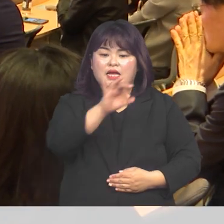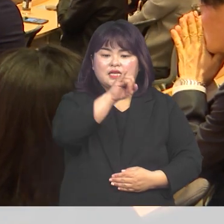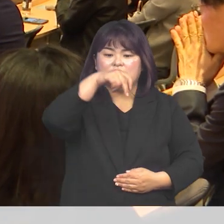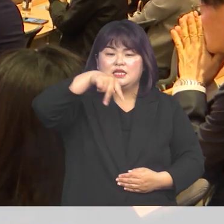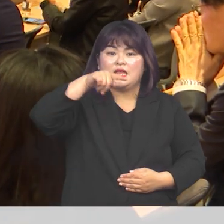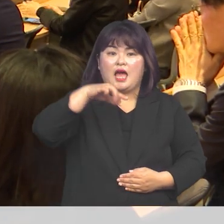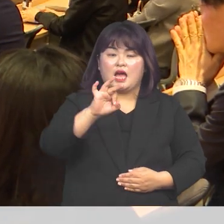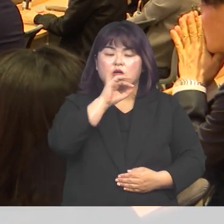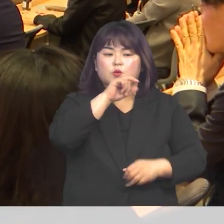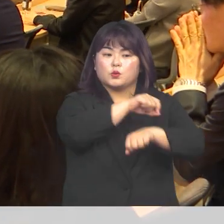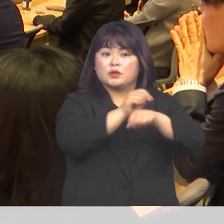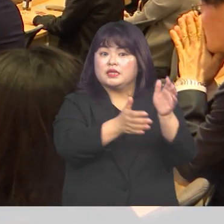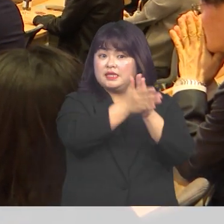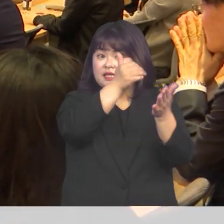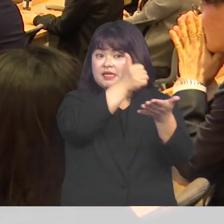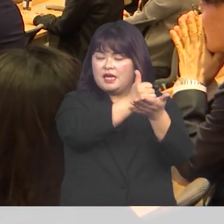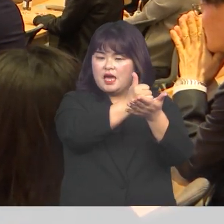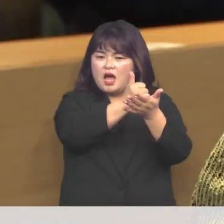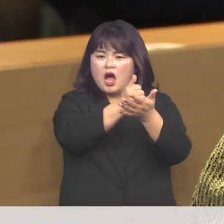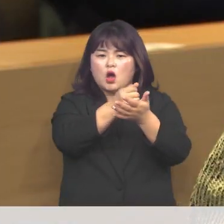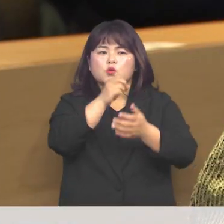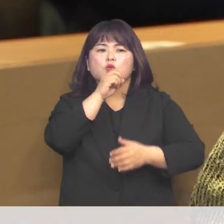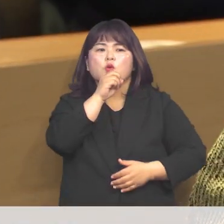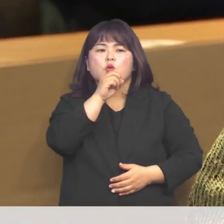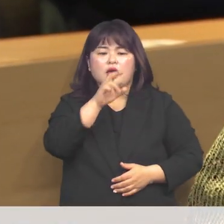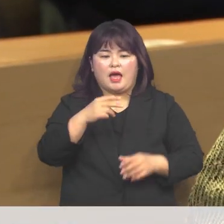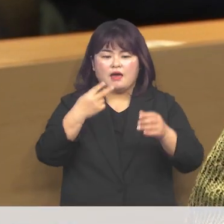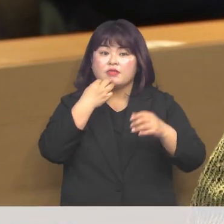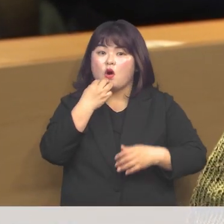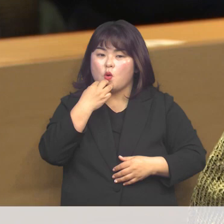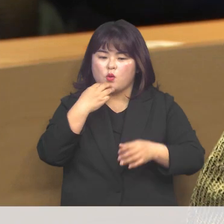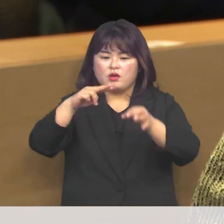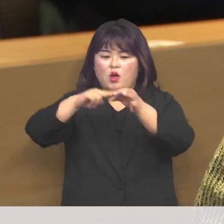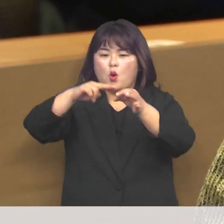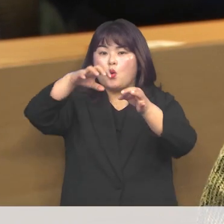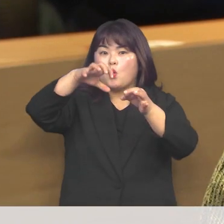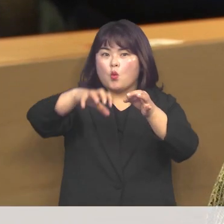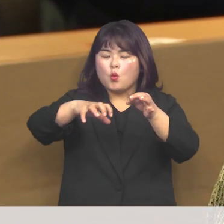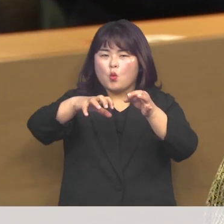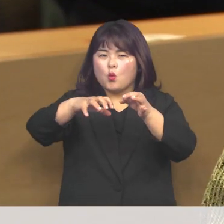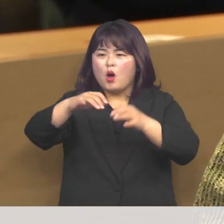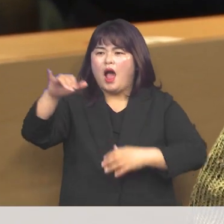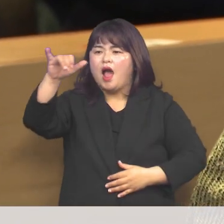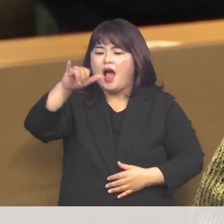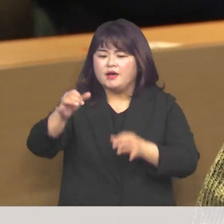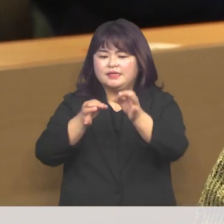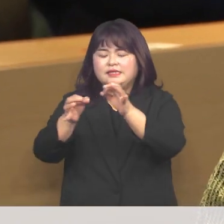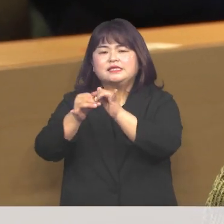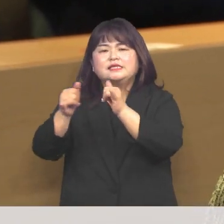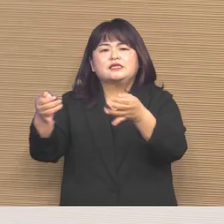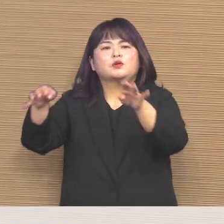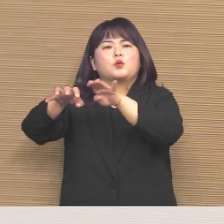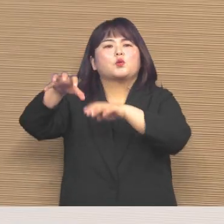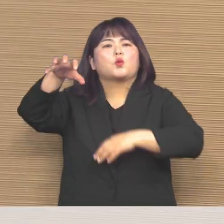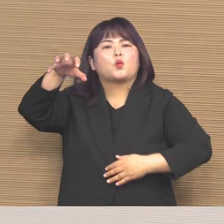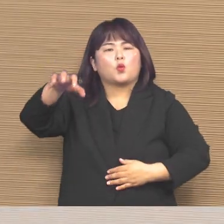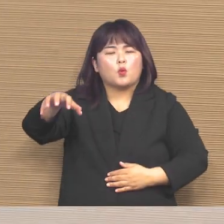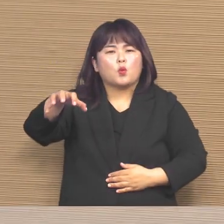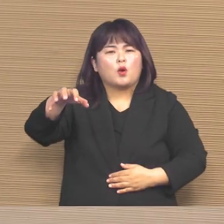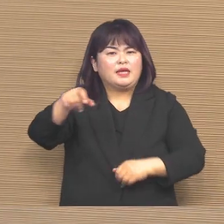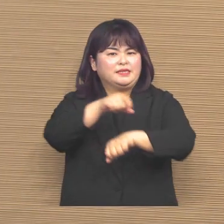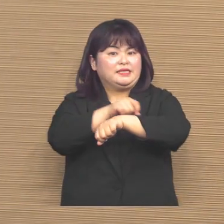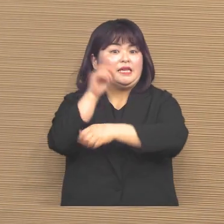이상일 용인특례시장이 12일 여의도 전경련회관에서 김창준 아카데미 26기 수강생을 대상으로